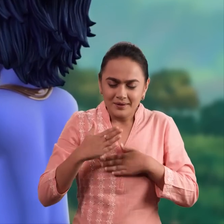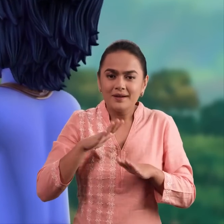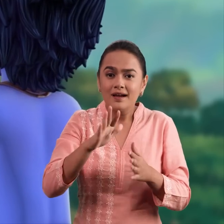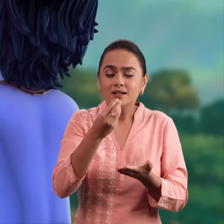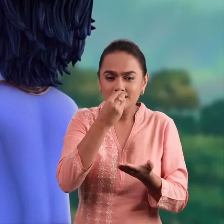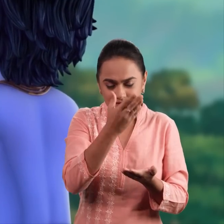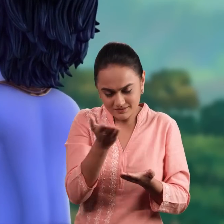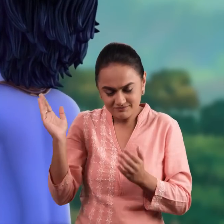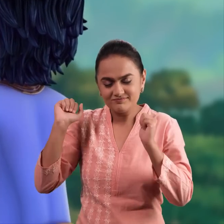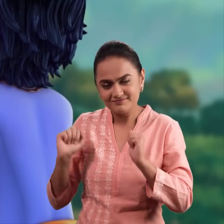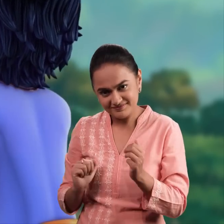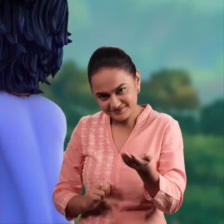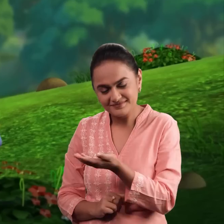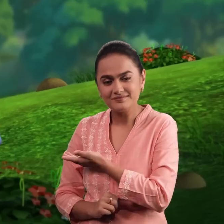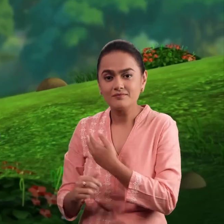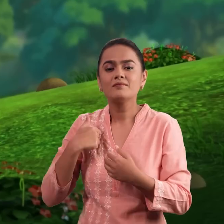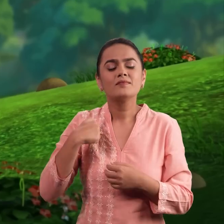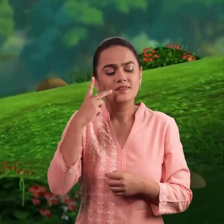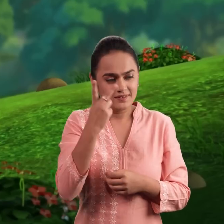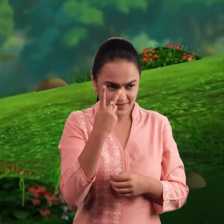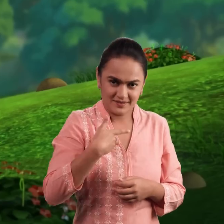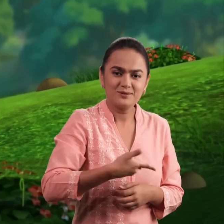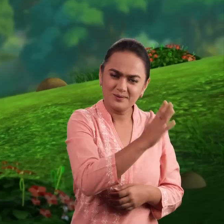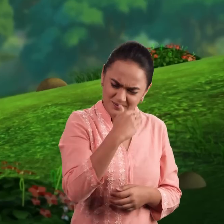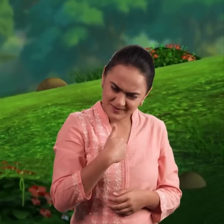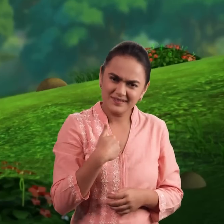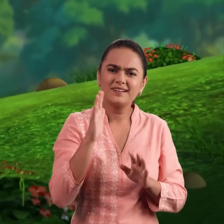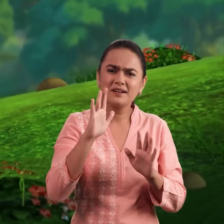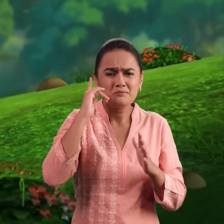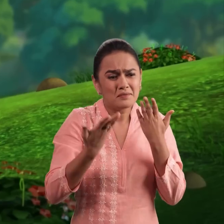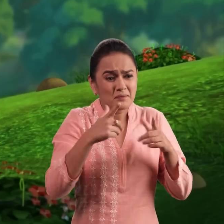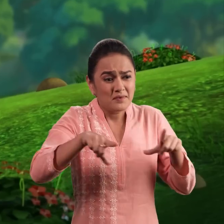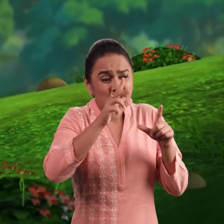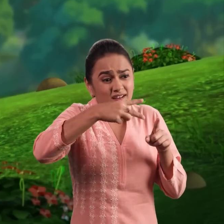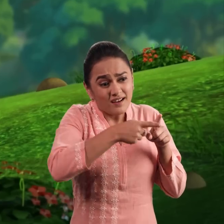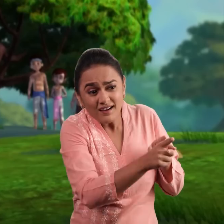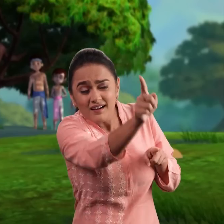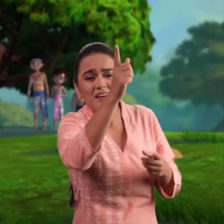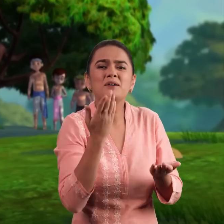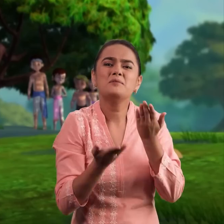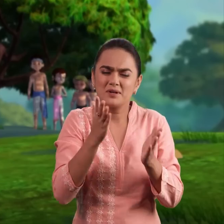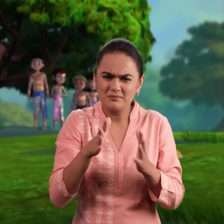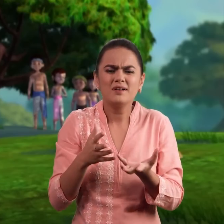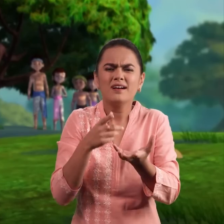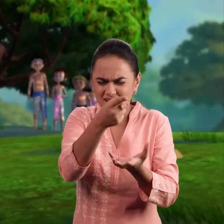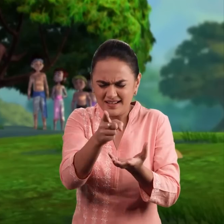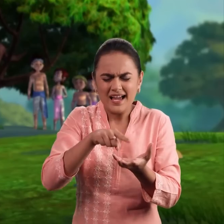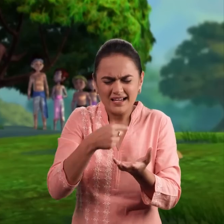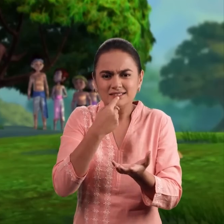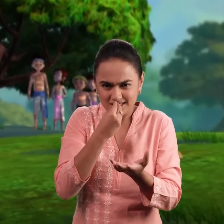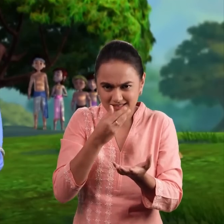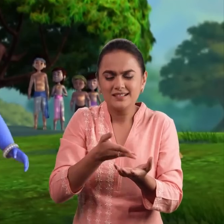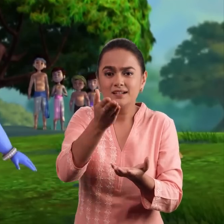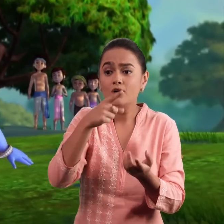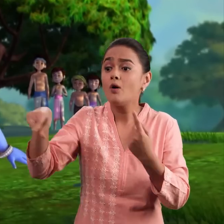लो और बैठकर पहले भोजन करो। मैं देखता हूँ सुबाला, वो वन की ओर निकल गए होंगे। ये लो थोड़ा आम्रखंड